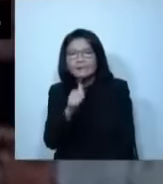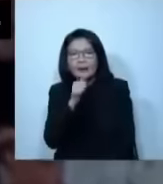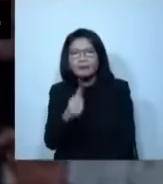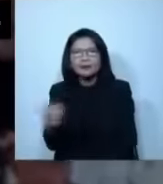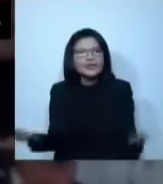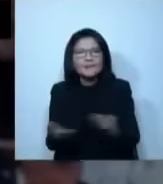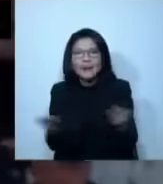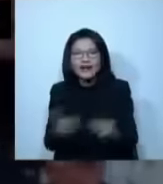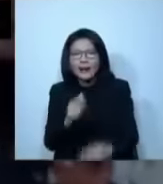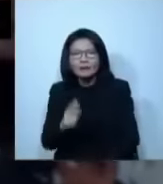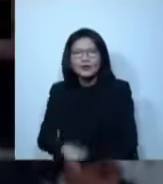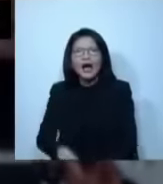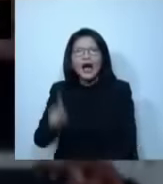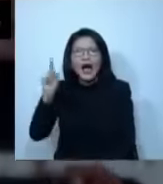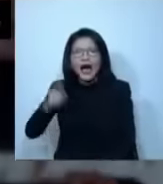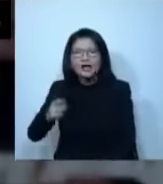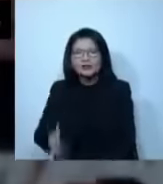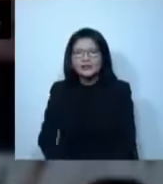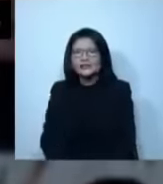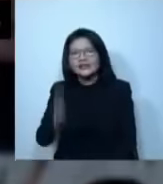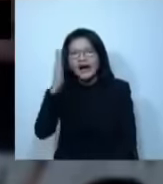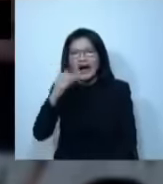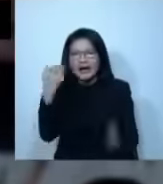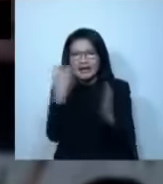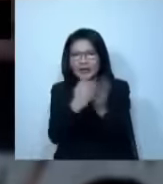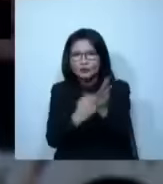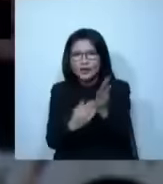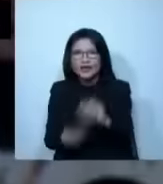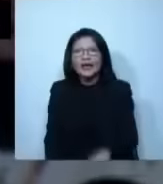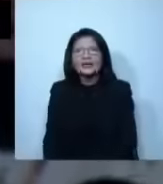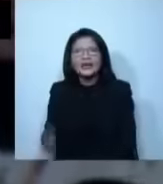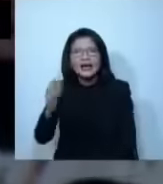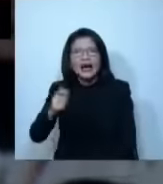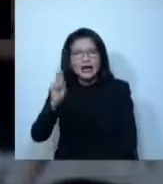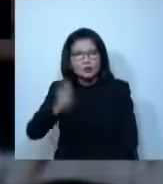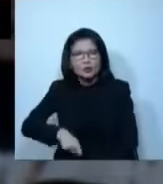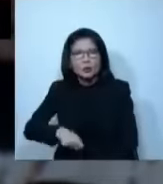kapanpun, dimanapun, maka tegakkan aturan, tegakkan hukum. Nomor satu.